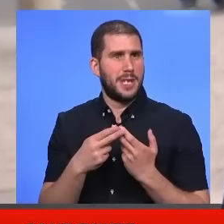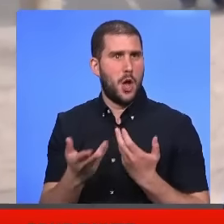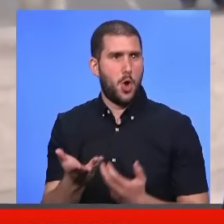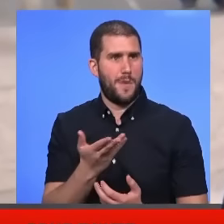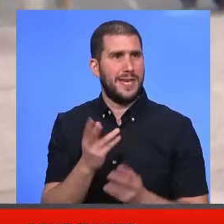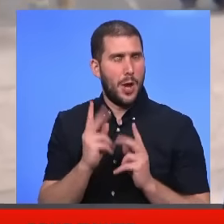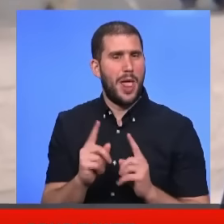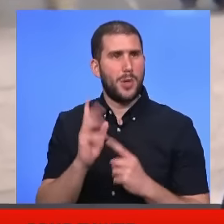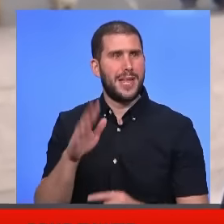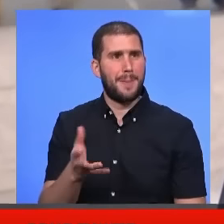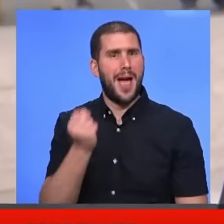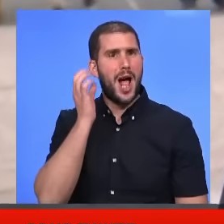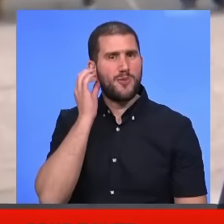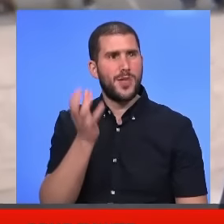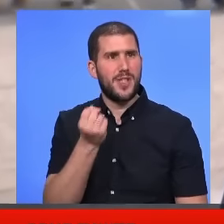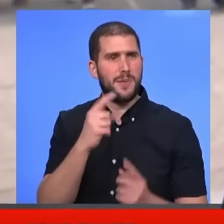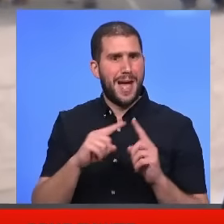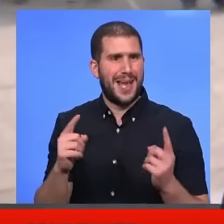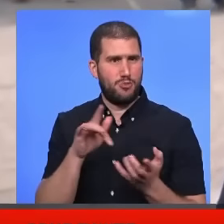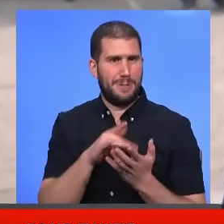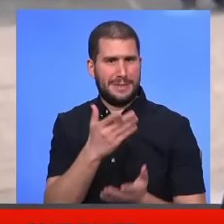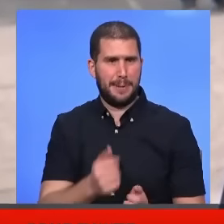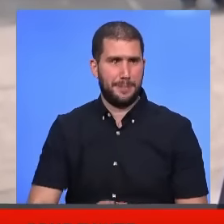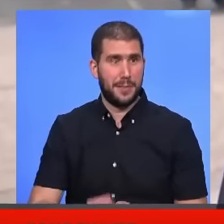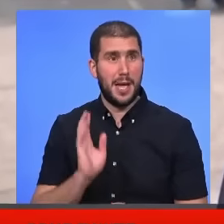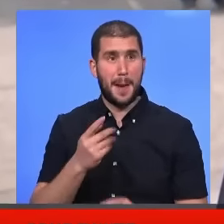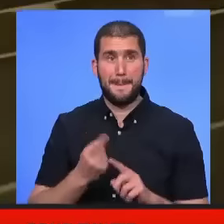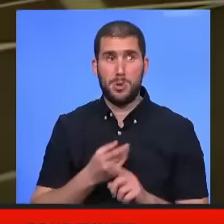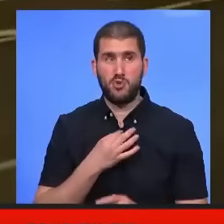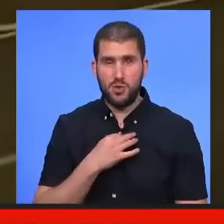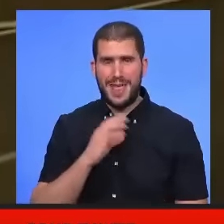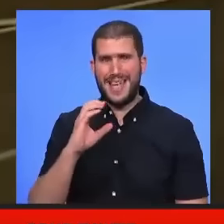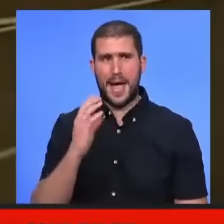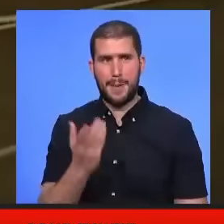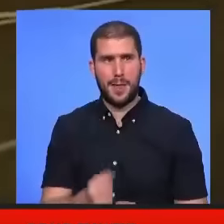ועלול לקרות גם לחטופות ולחטופים האחרים שעוד נמצאים שם, גם לבדודה שלי קרמל.